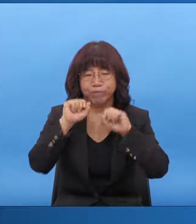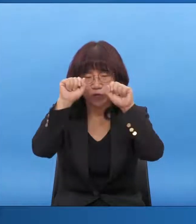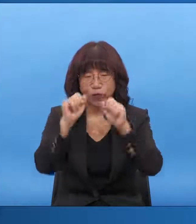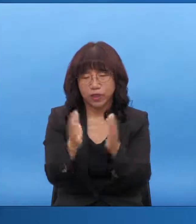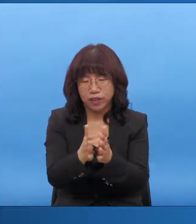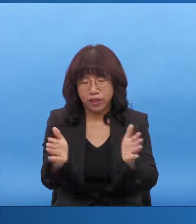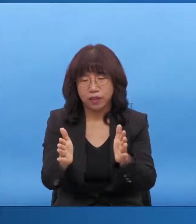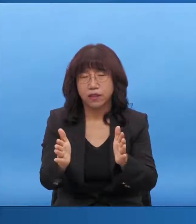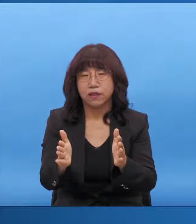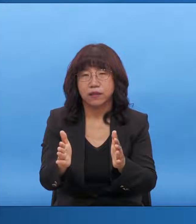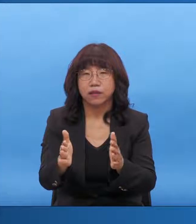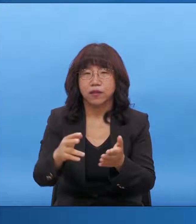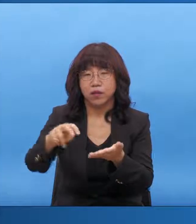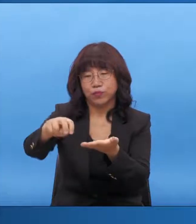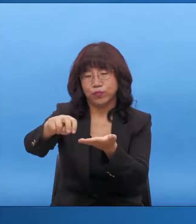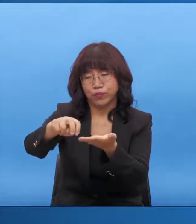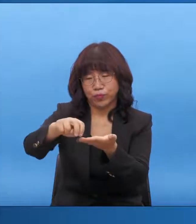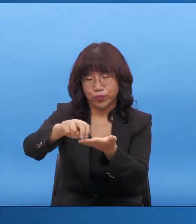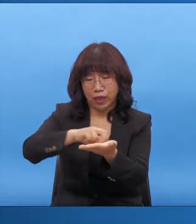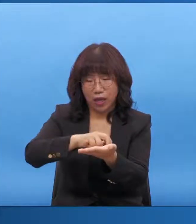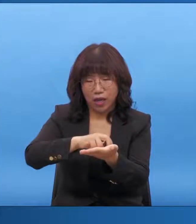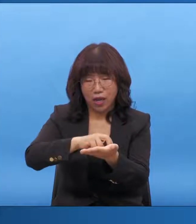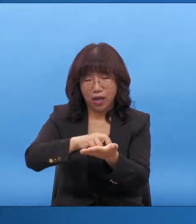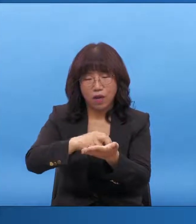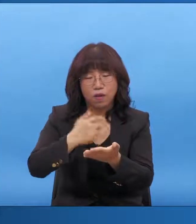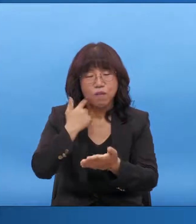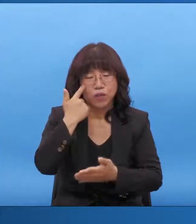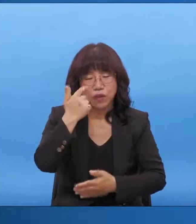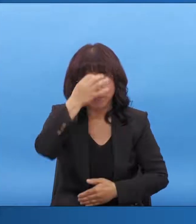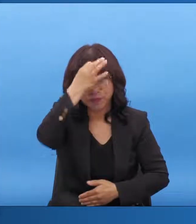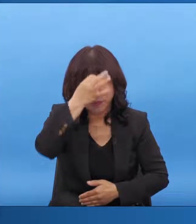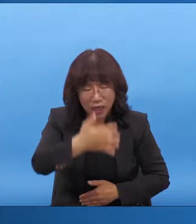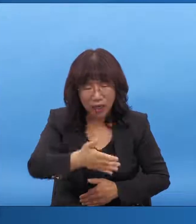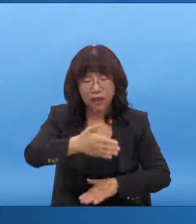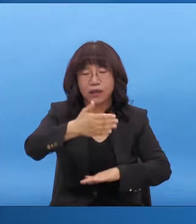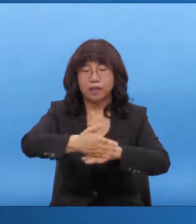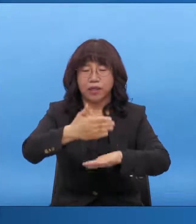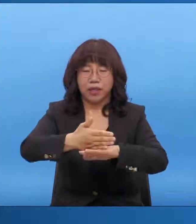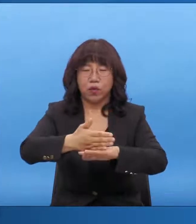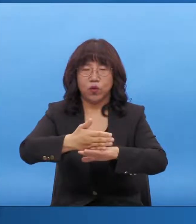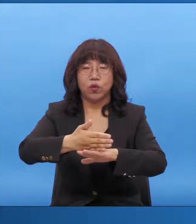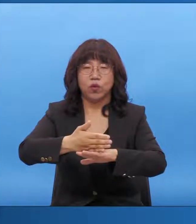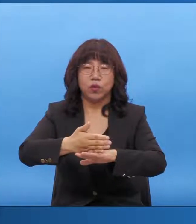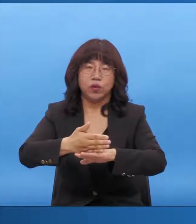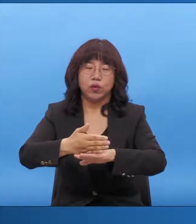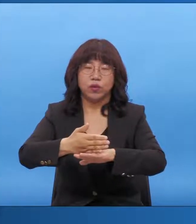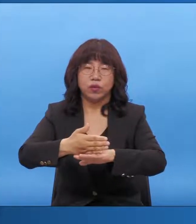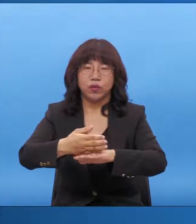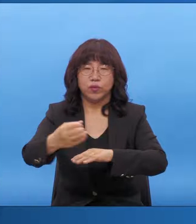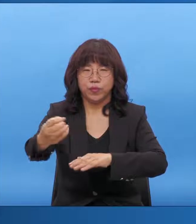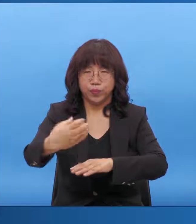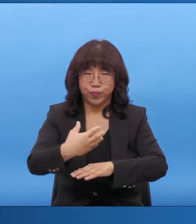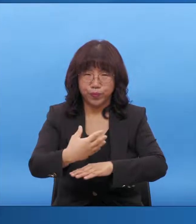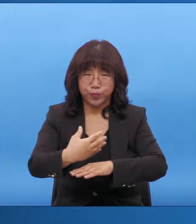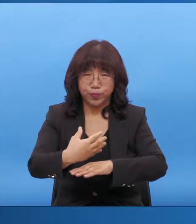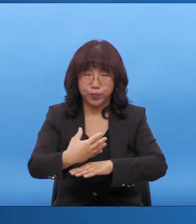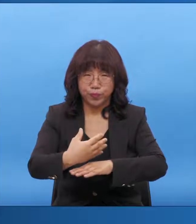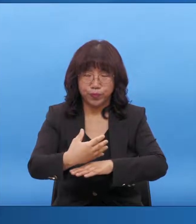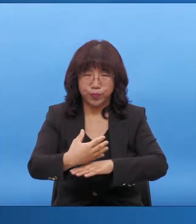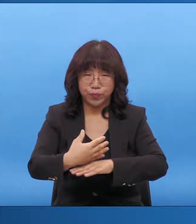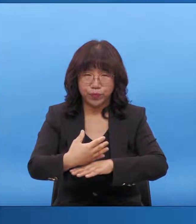word. 그래서 너무 죄송하고 감사하고 그렇다고. And so he said that he was very sorry, but at the same time very grateful. 그러면서